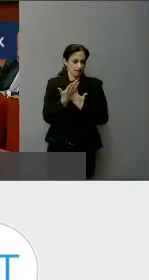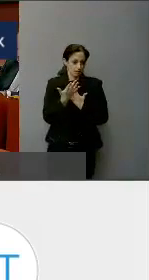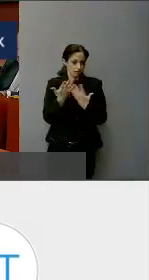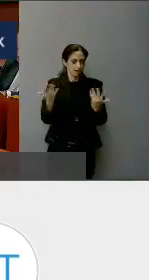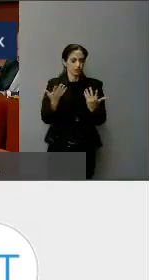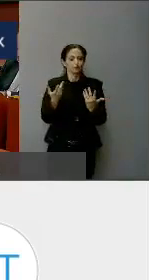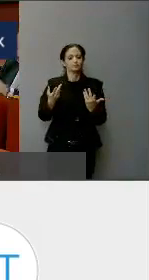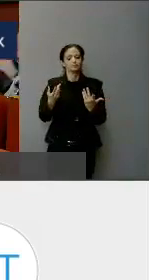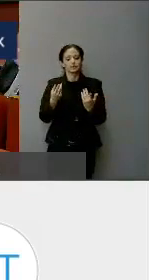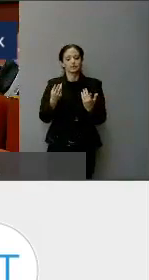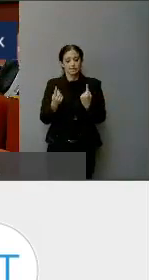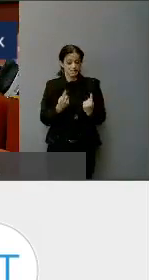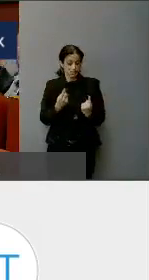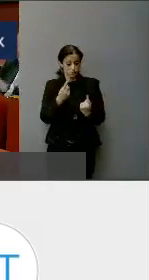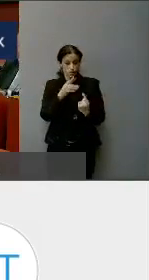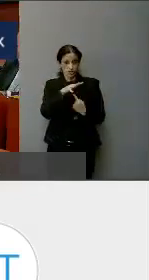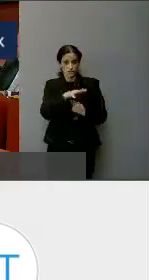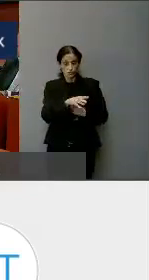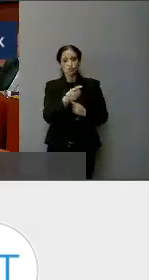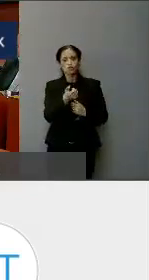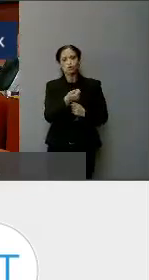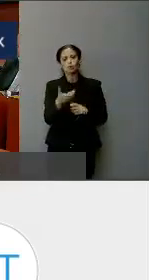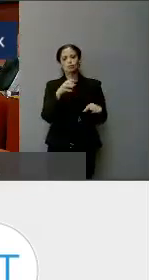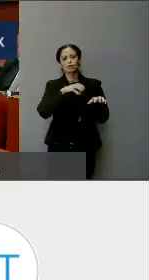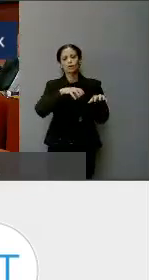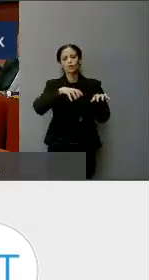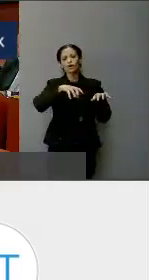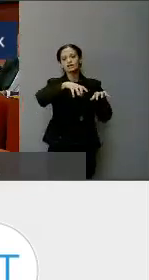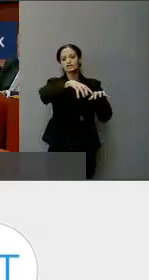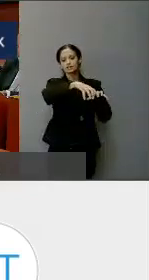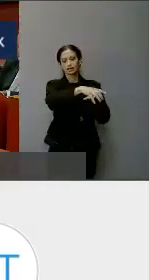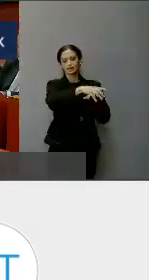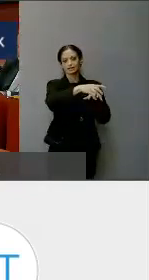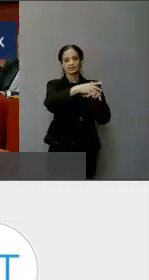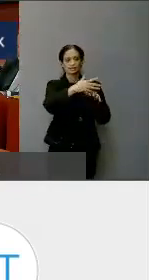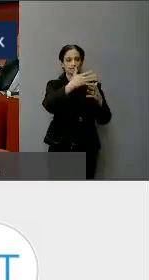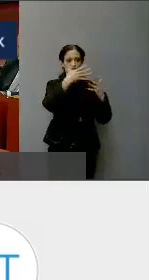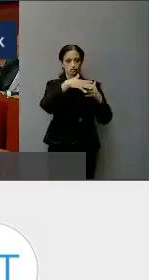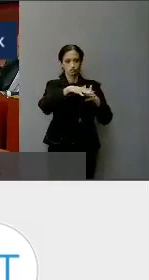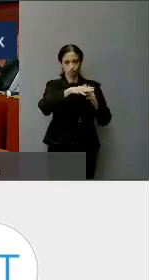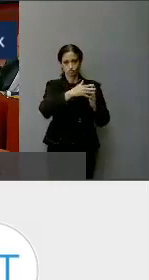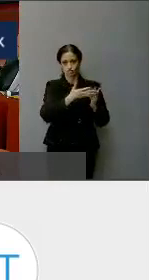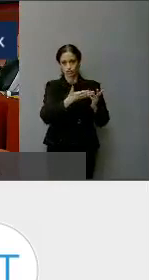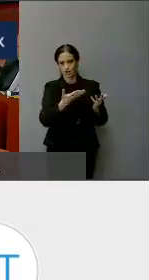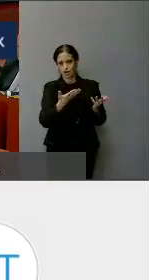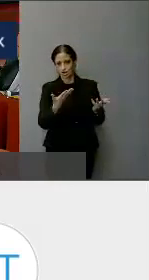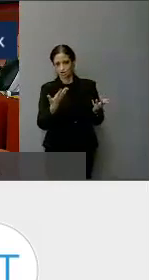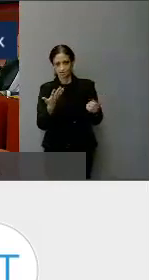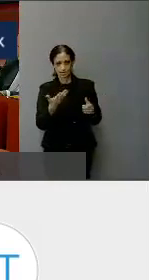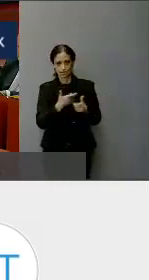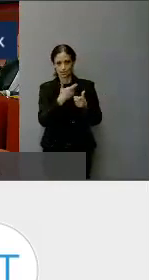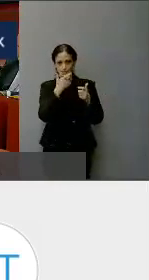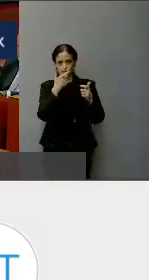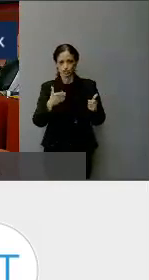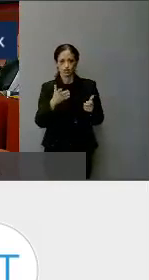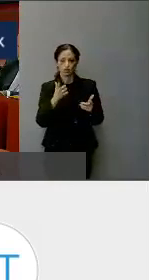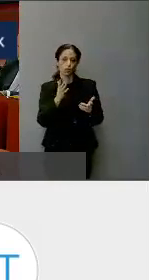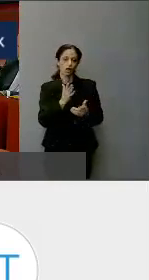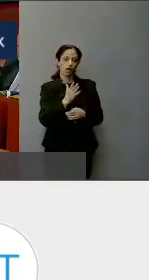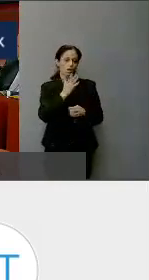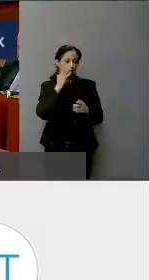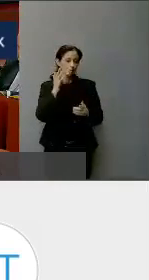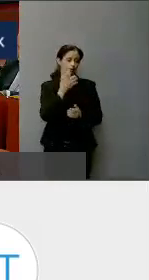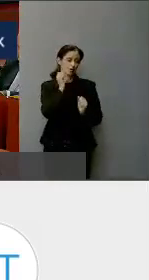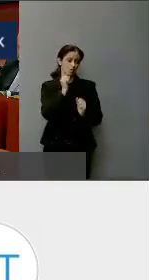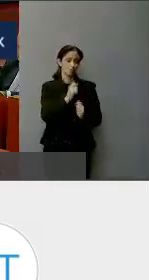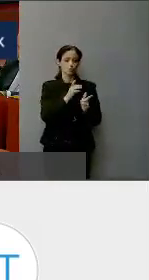questa situazione il numero delle casette è talmente tanto invasivo che almeno ridurre l'ampiezza ecco quindi